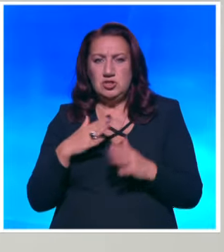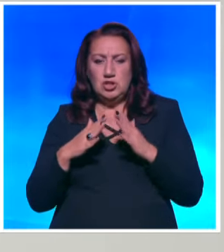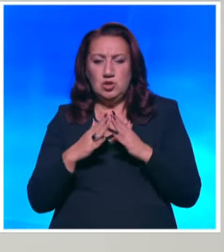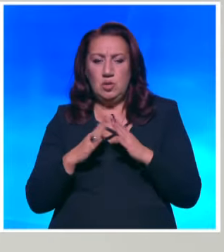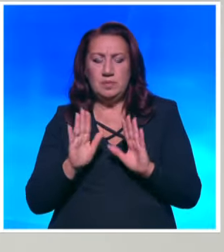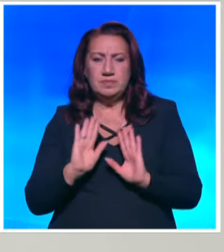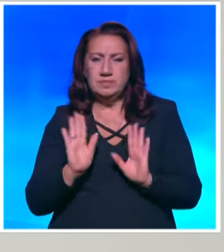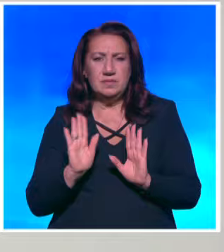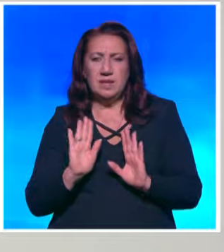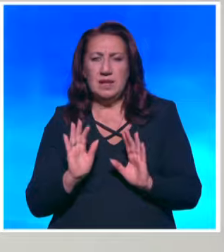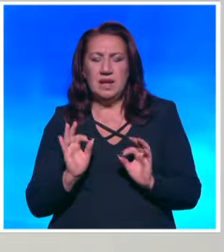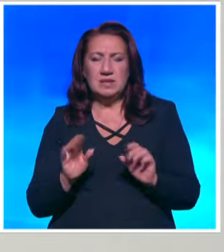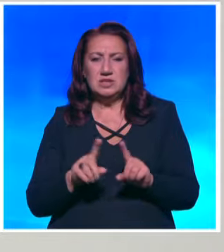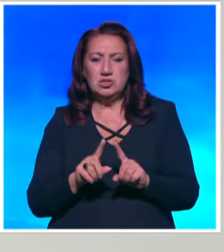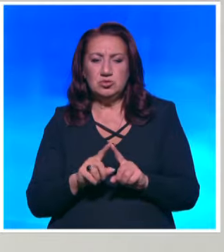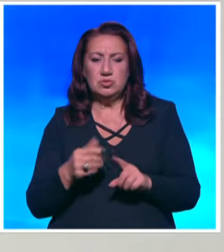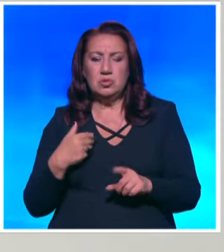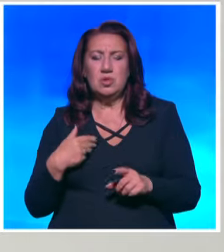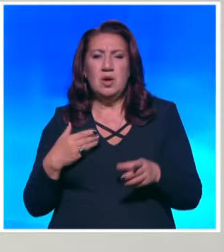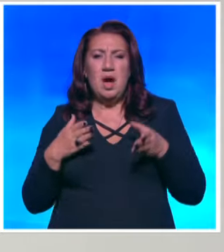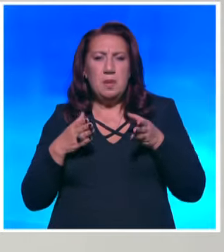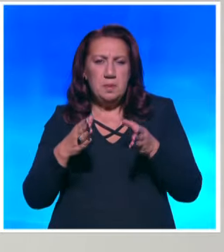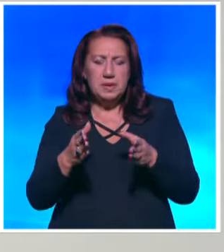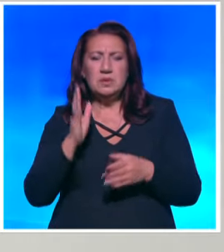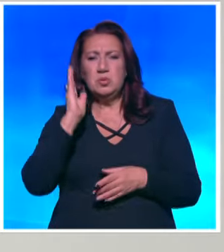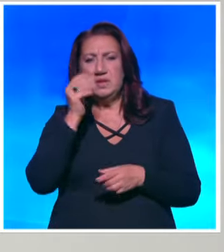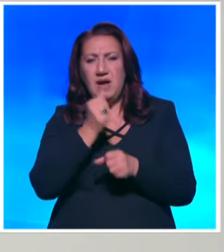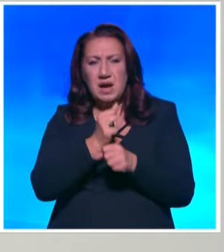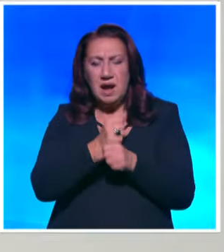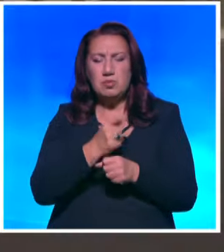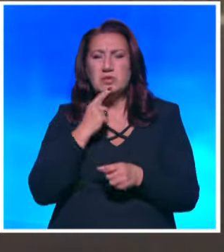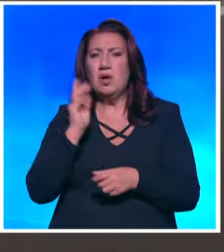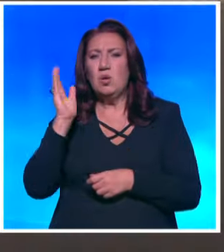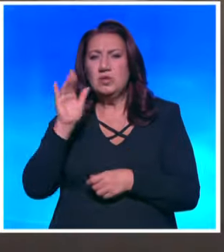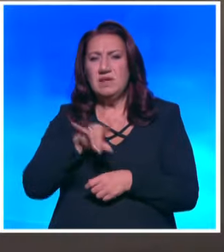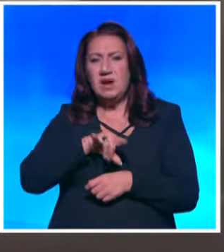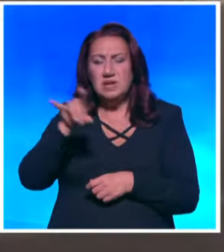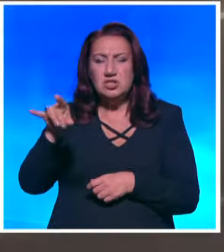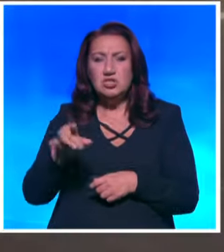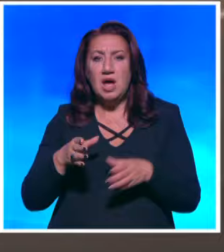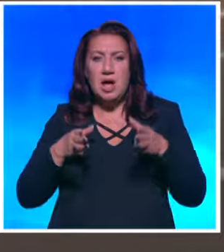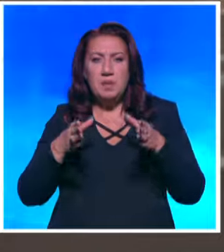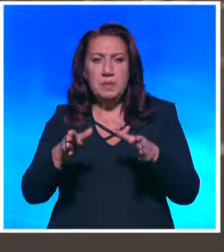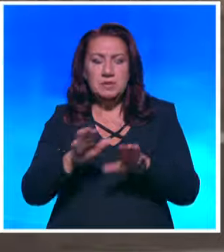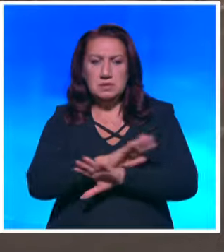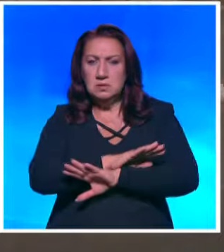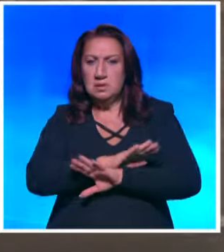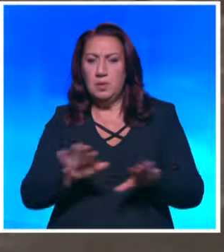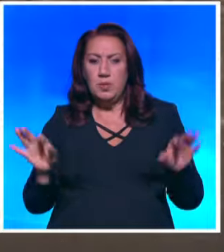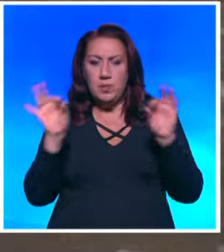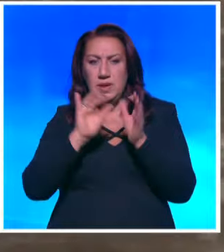Не е същото. По пътищата, които сме пътували за работа, за летището, тези пътища вече ги няма. Много страшно.